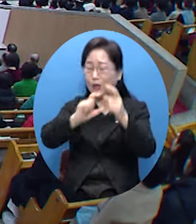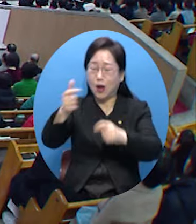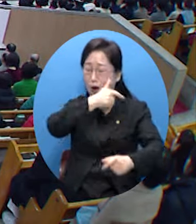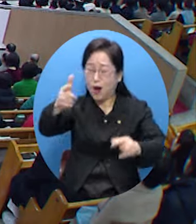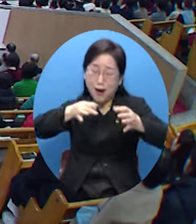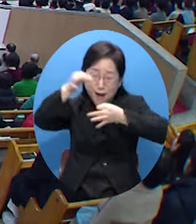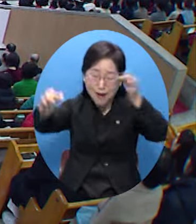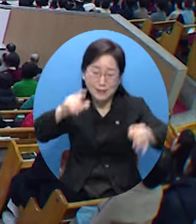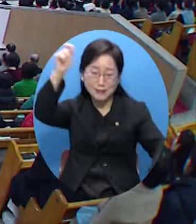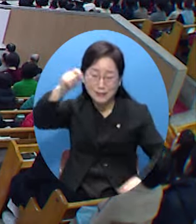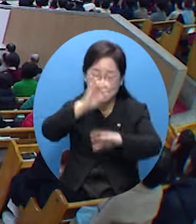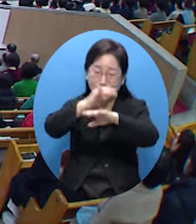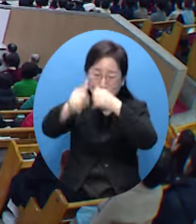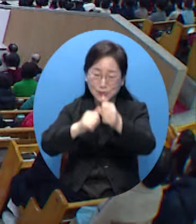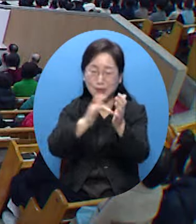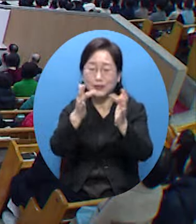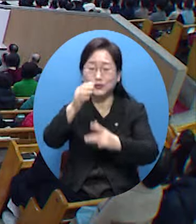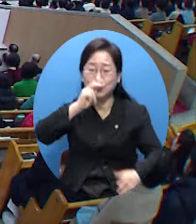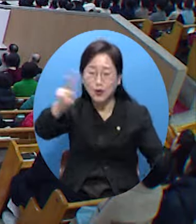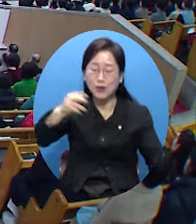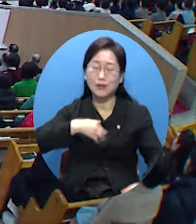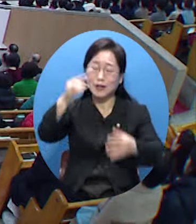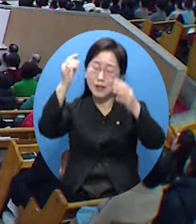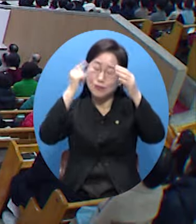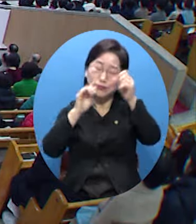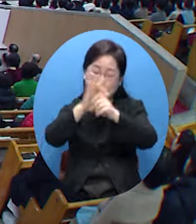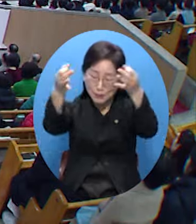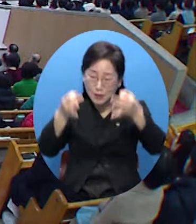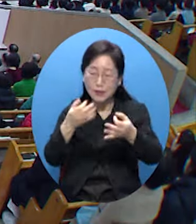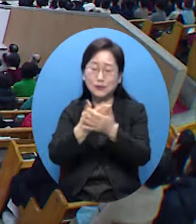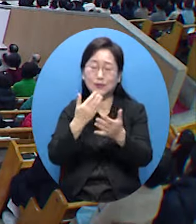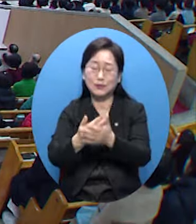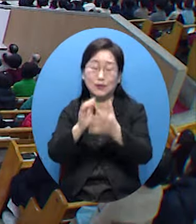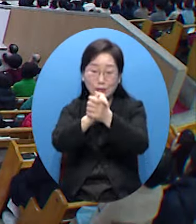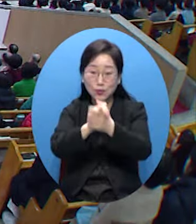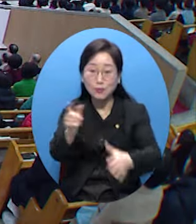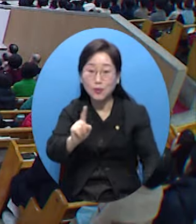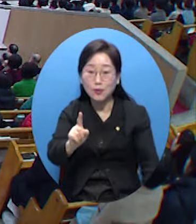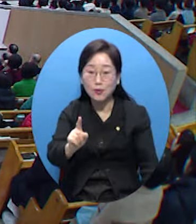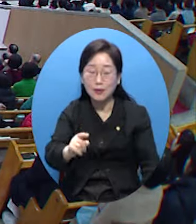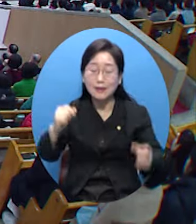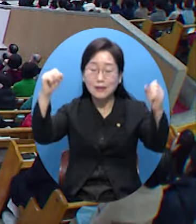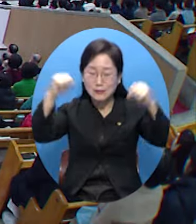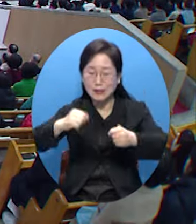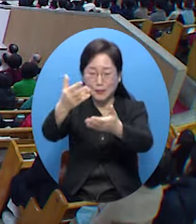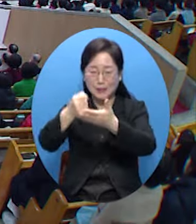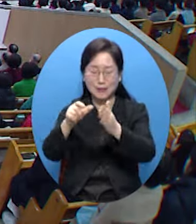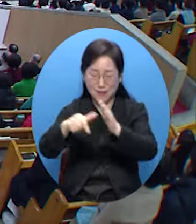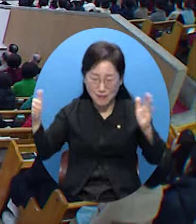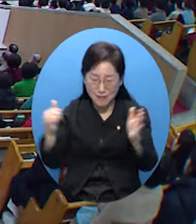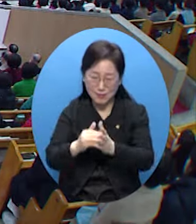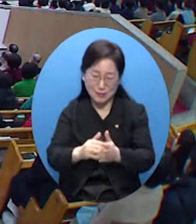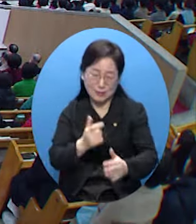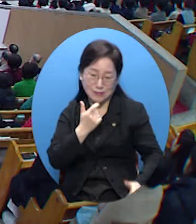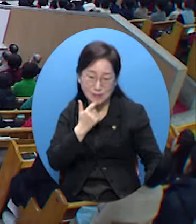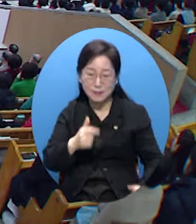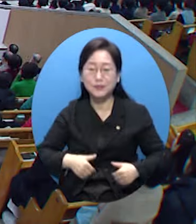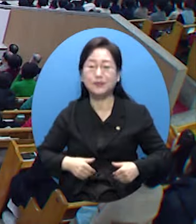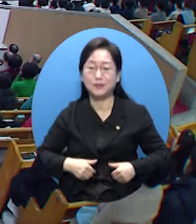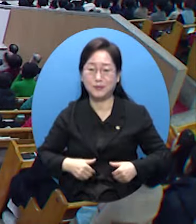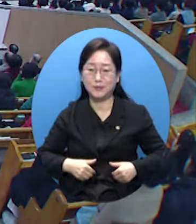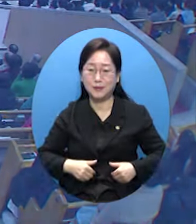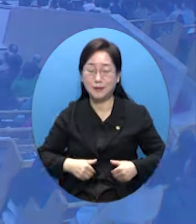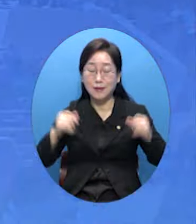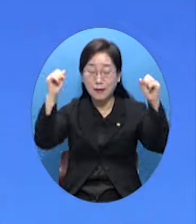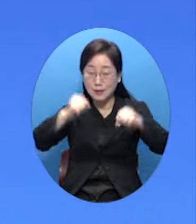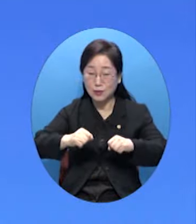들었어요. 다윗에서 냈어요. 나를 불쌍히 여겨 주옵소서. 기도는 언제까지 하냐? 응답 받을 때까지 하는 것입니다. 기도가